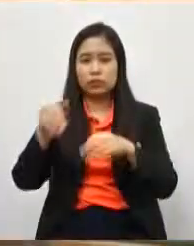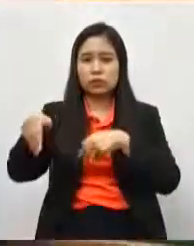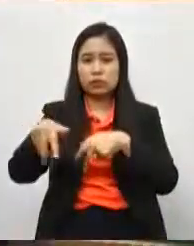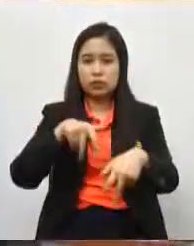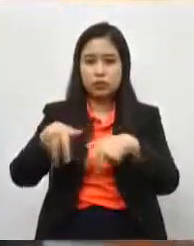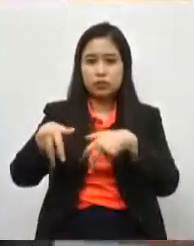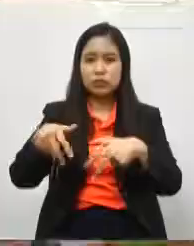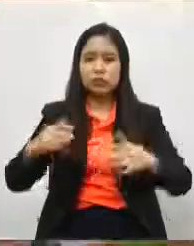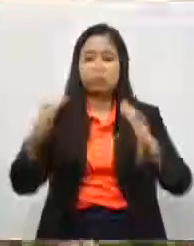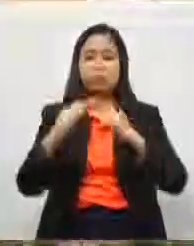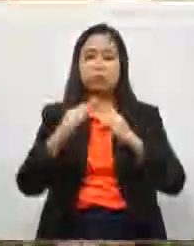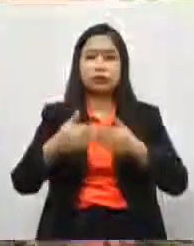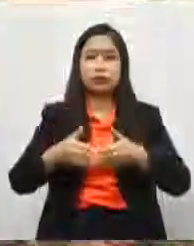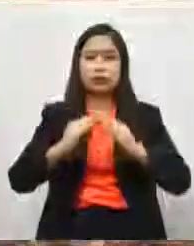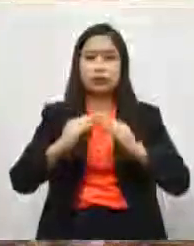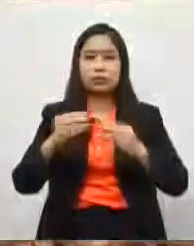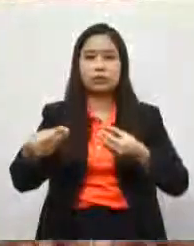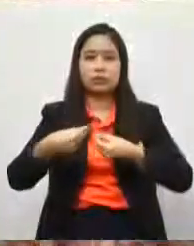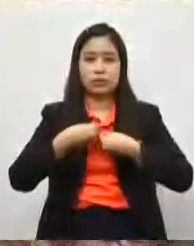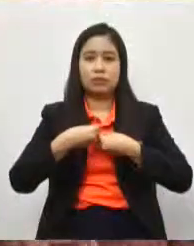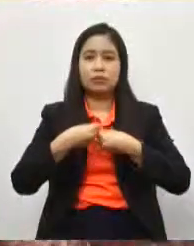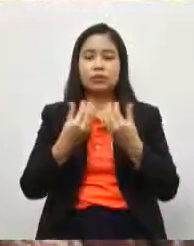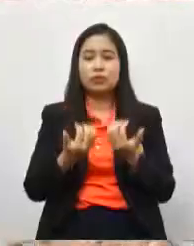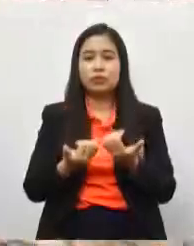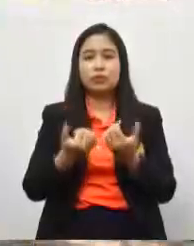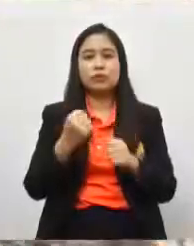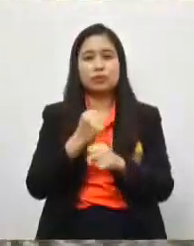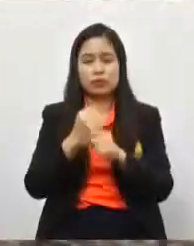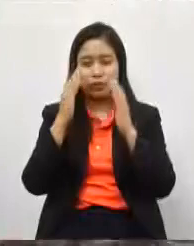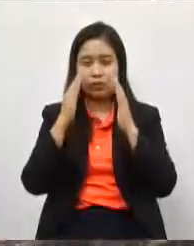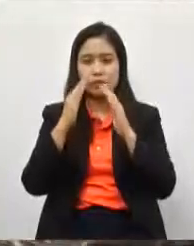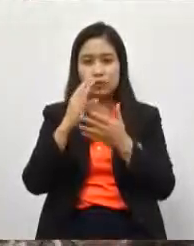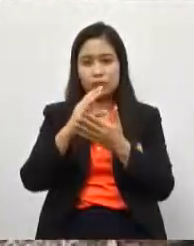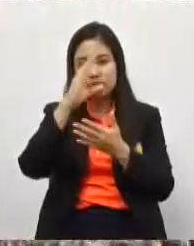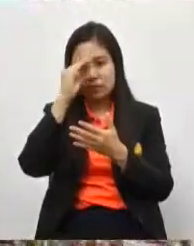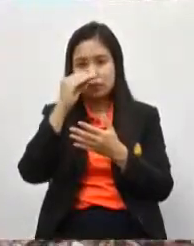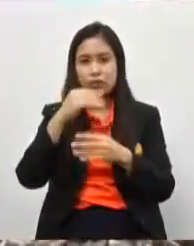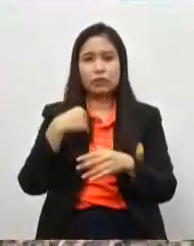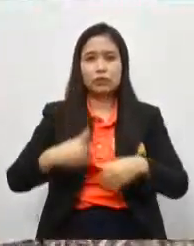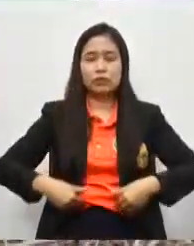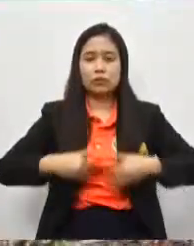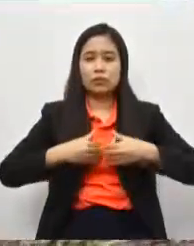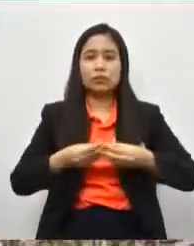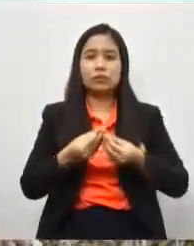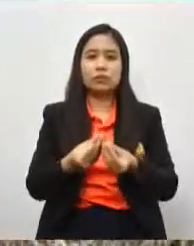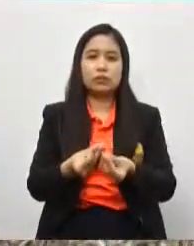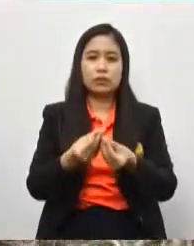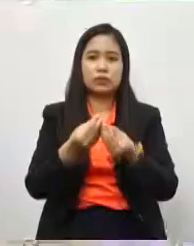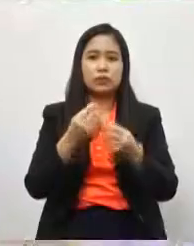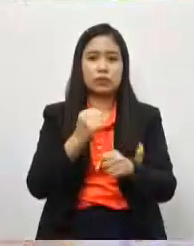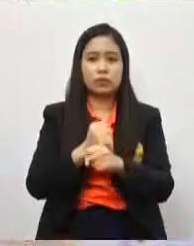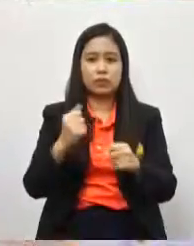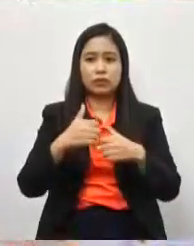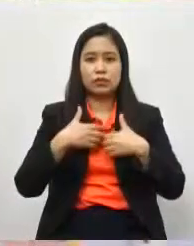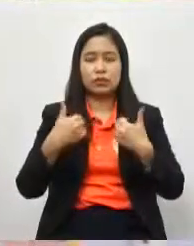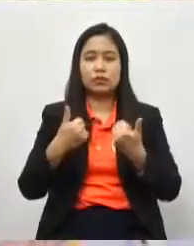างบ้านให้หนูหนูและครอบครัวดีใจและซาบซึ้งใจจนไม่อาจบรรยายออกมาเป็นค